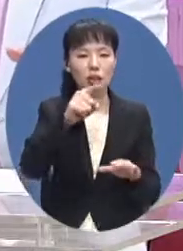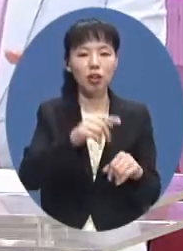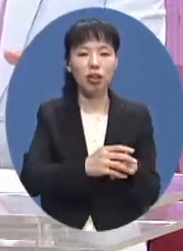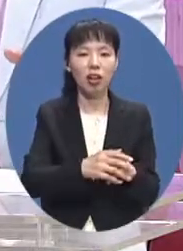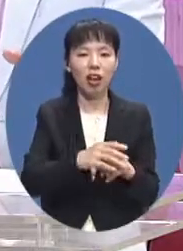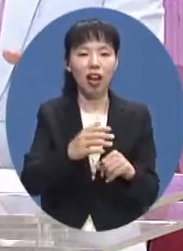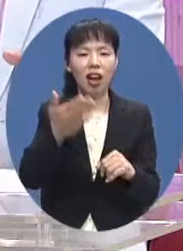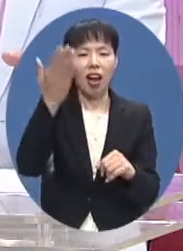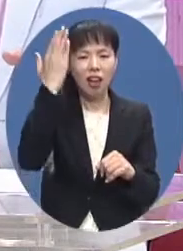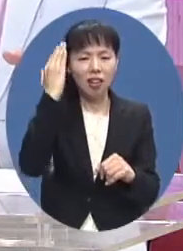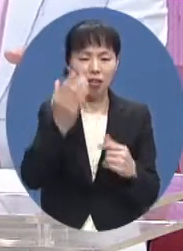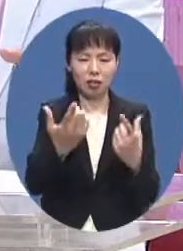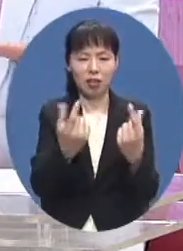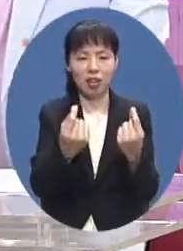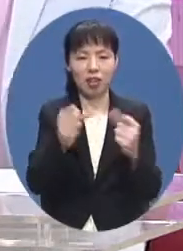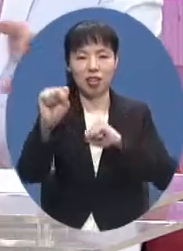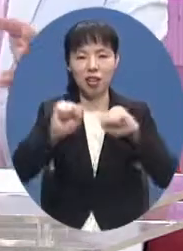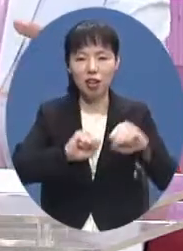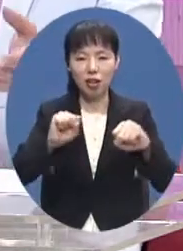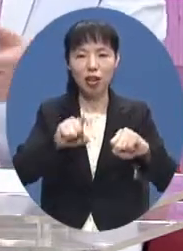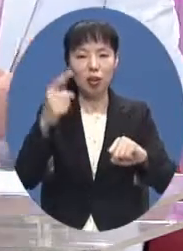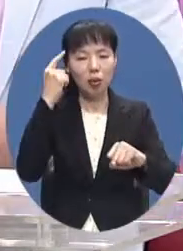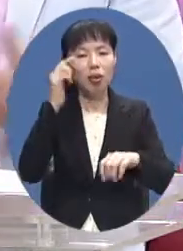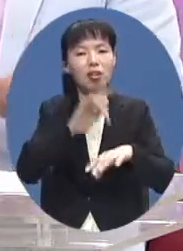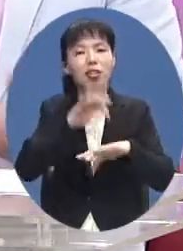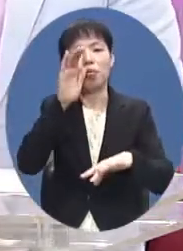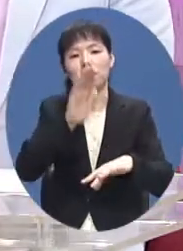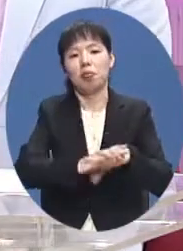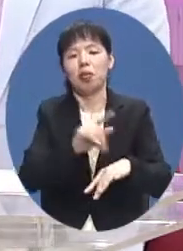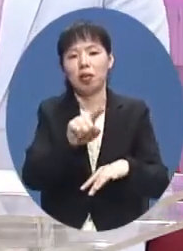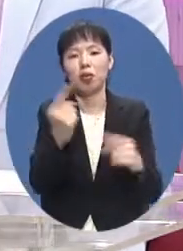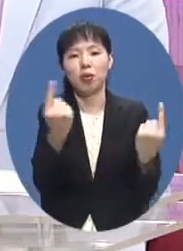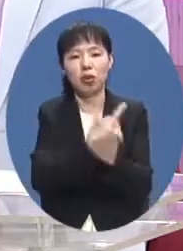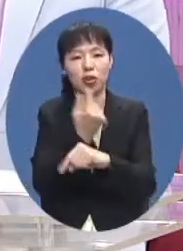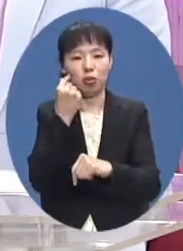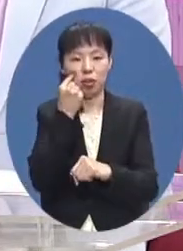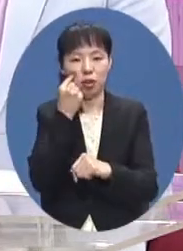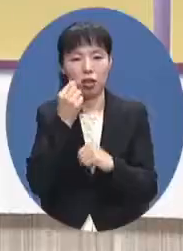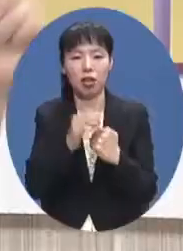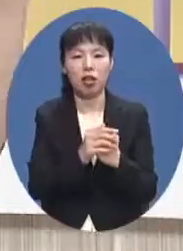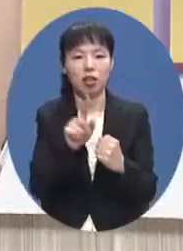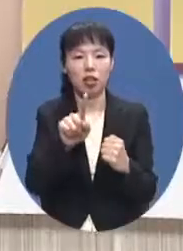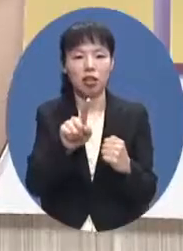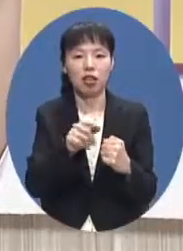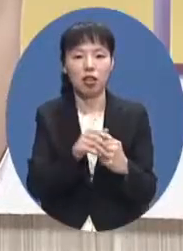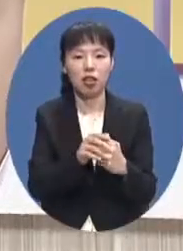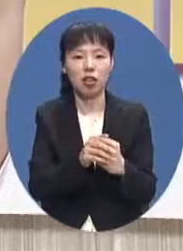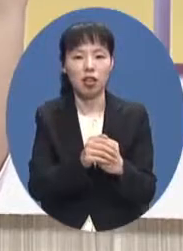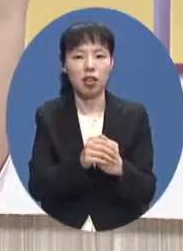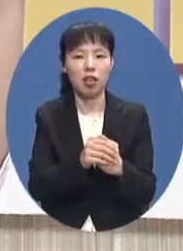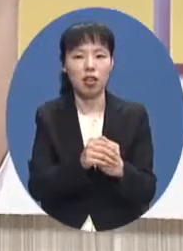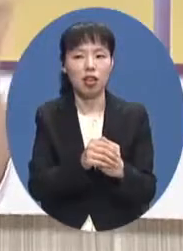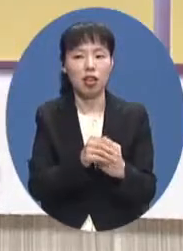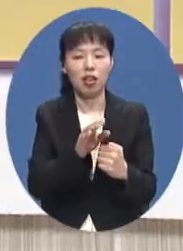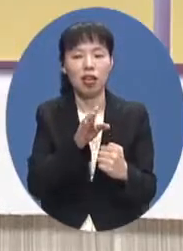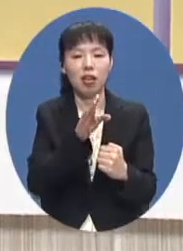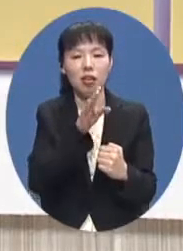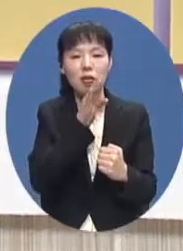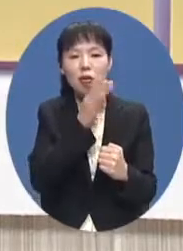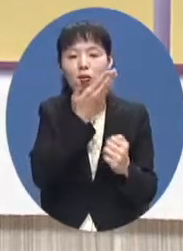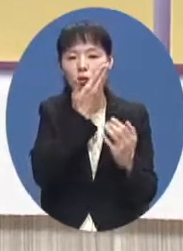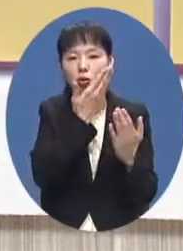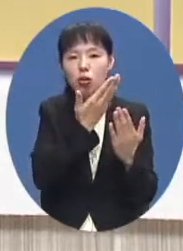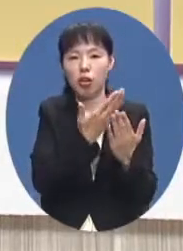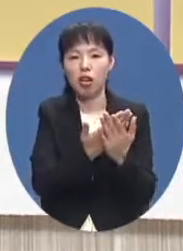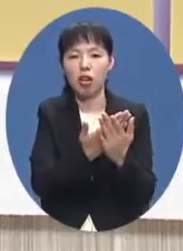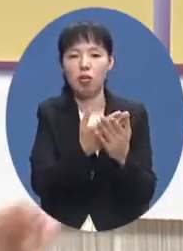저번에도 저 그랬지. 그렇죠. 네, 그게 너 대리인 버릇이니 네. 그것도 우리가 좀 이따 굉장히 중요한 네, 네. 팁으로 제가 또 한